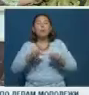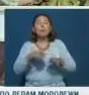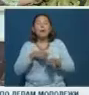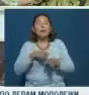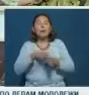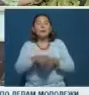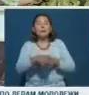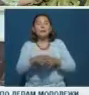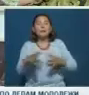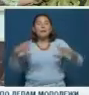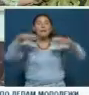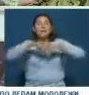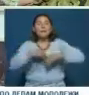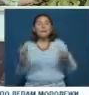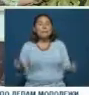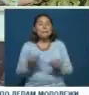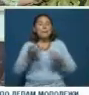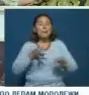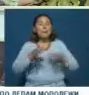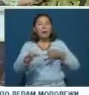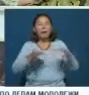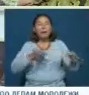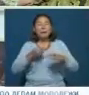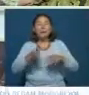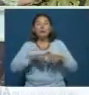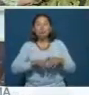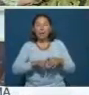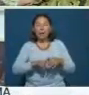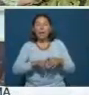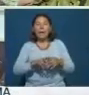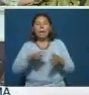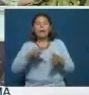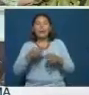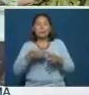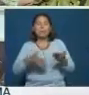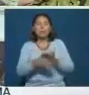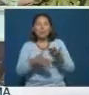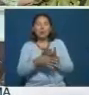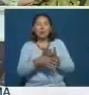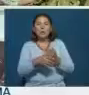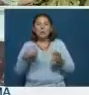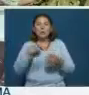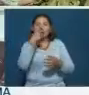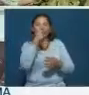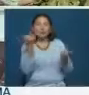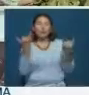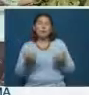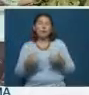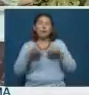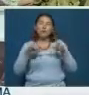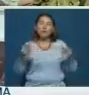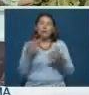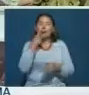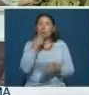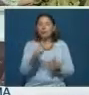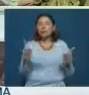реализовать совместные интересные проекты, которые этим целям послужат. И я то, что мы видели вот сейчас в этой школе,